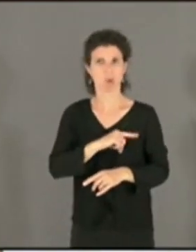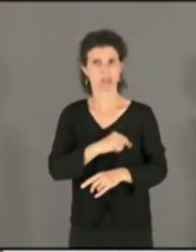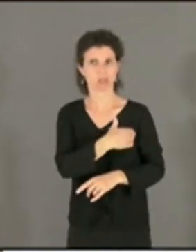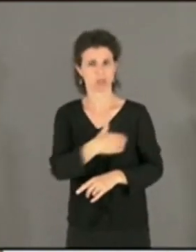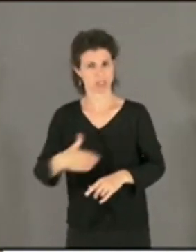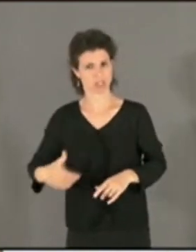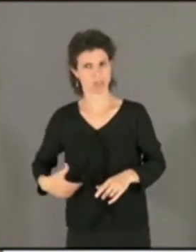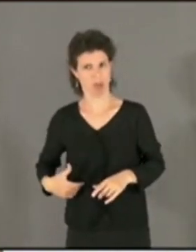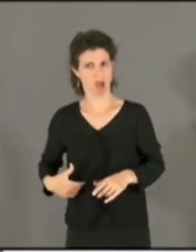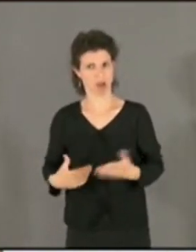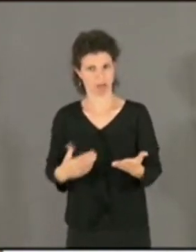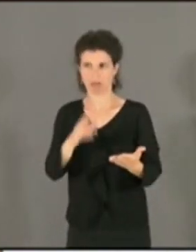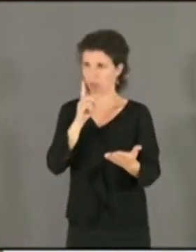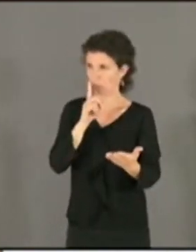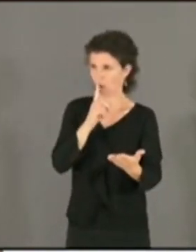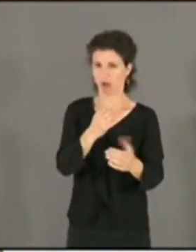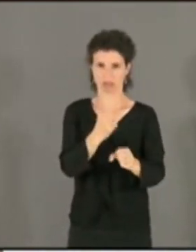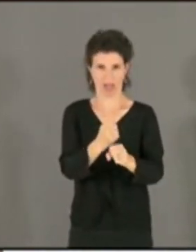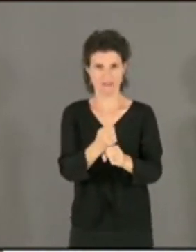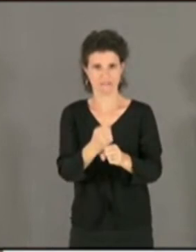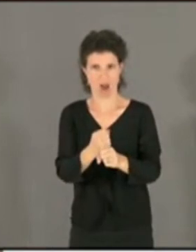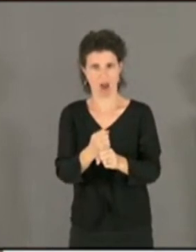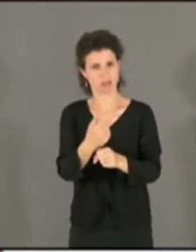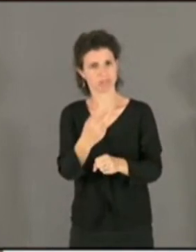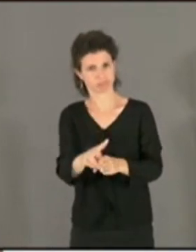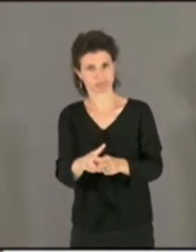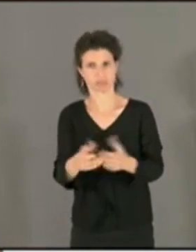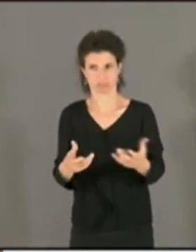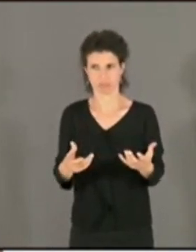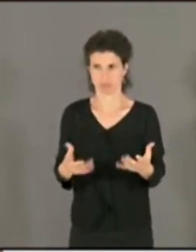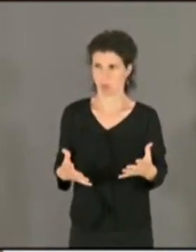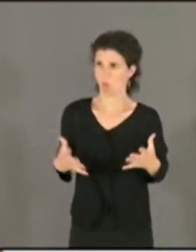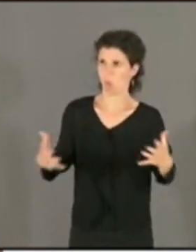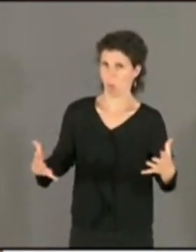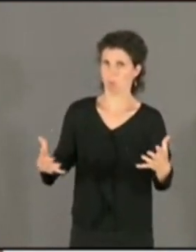tant pour le travail qui est effectué dans des conditions extrêmement difficiles.